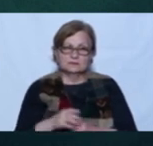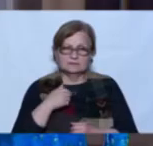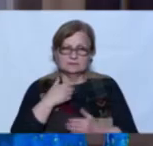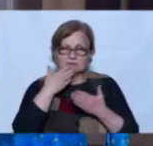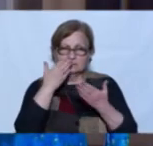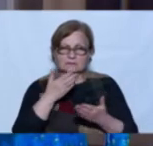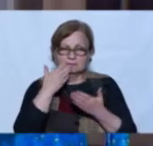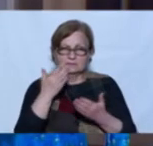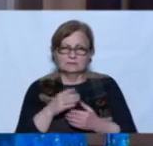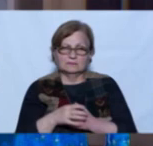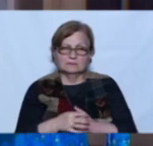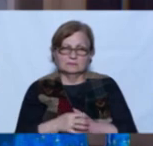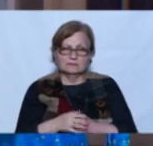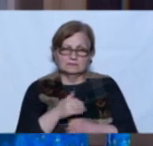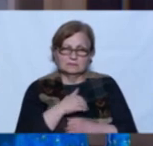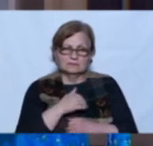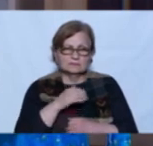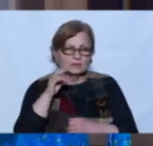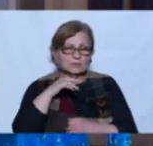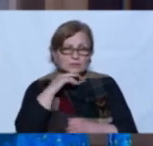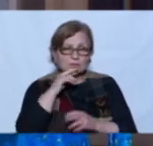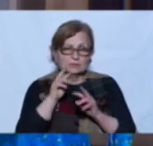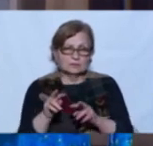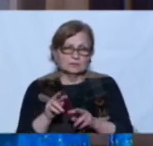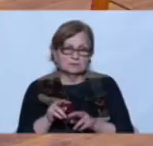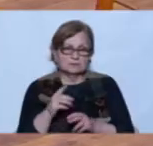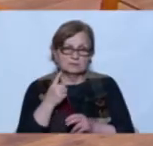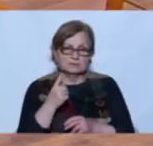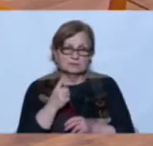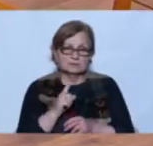წაგიკითხავთ მე პარალელურად, მაგრამ მინდა ყურადღება მიაქციოთ ერთ რამეს.